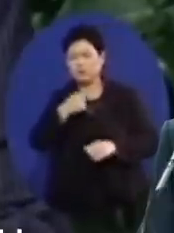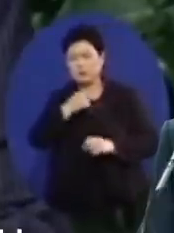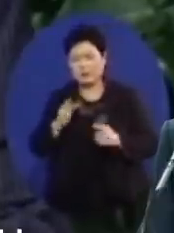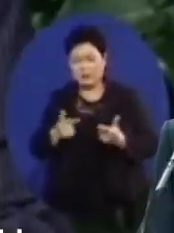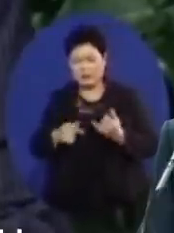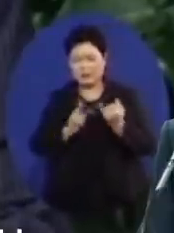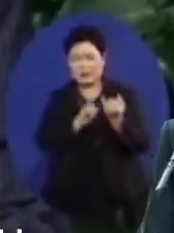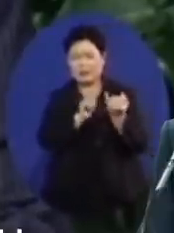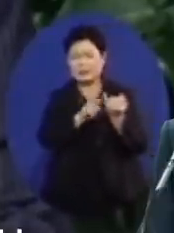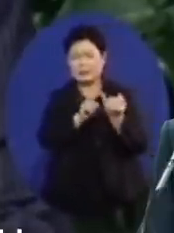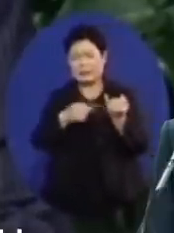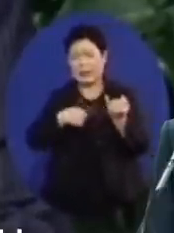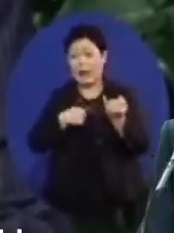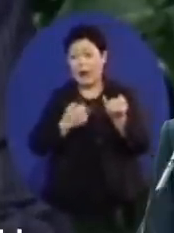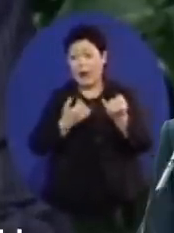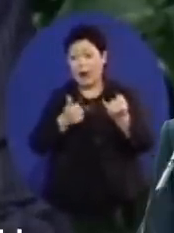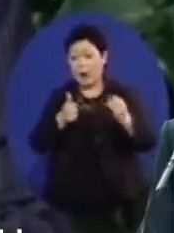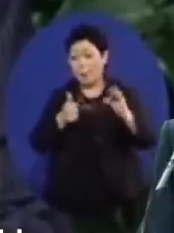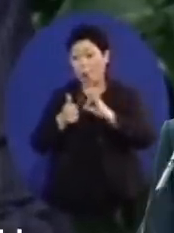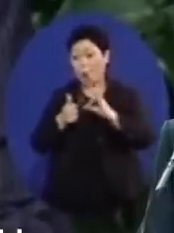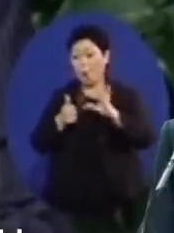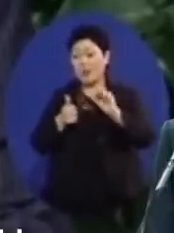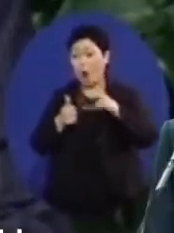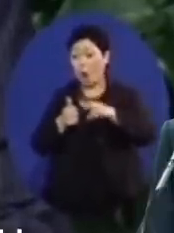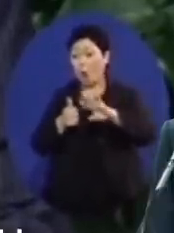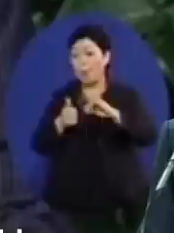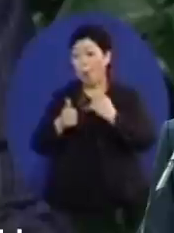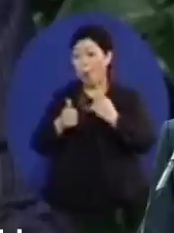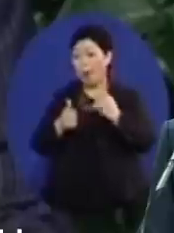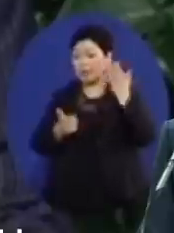당신이 날 보고 여보라고 하지 말고 오빠라고 하라.